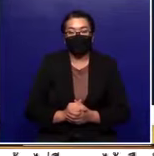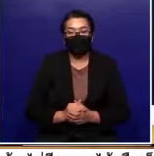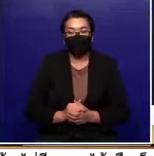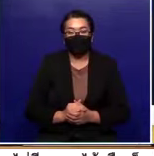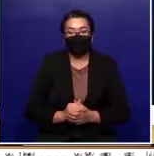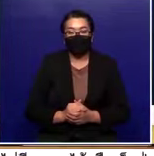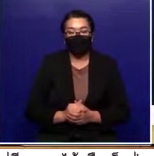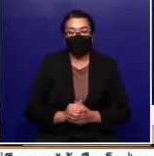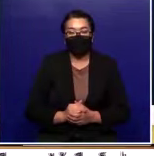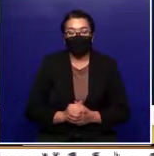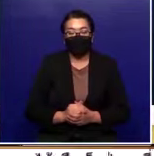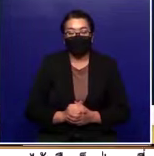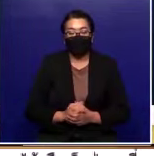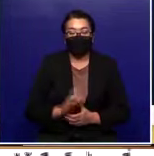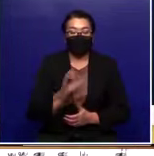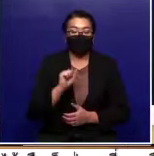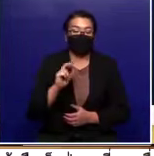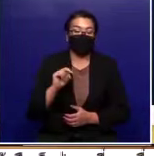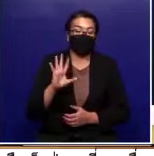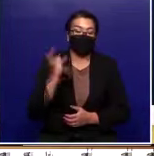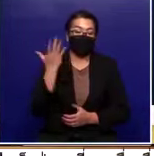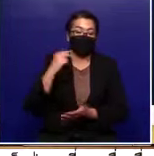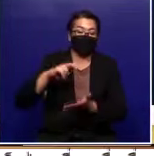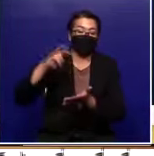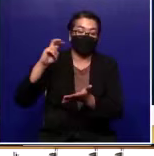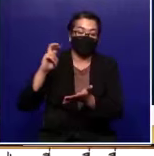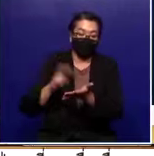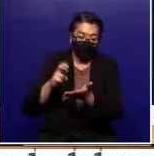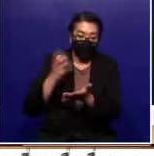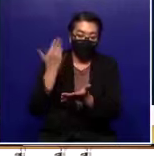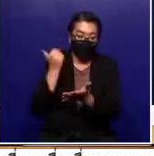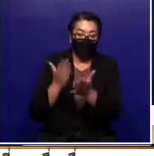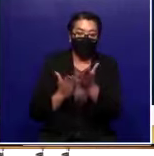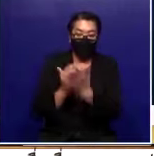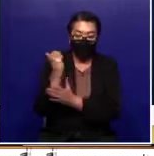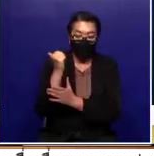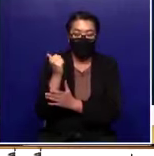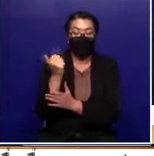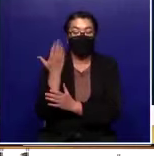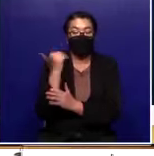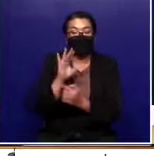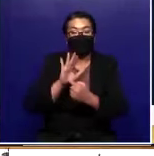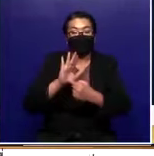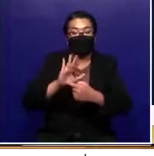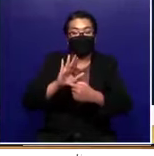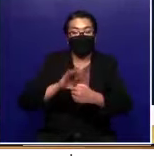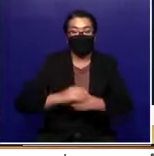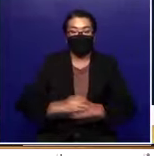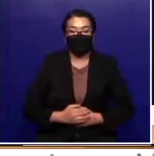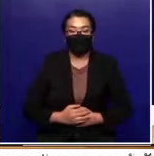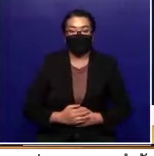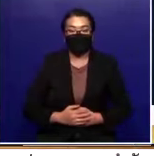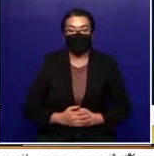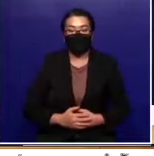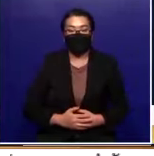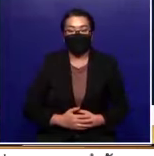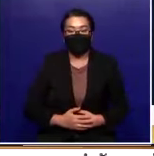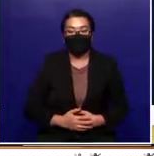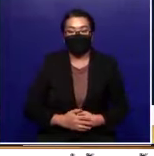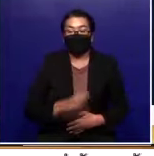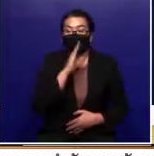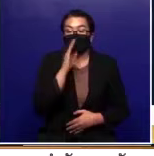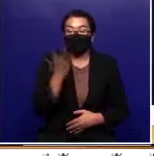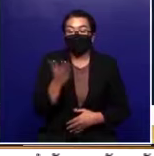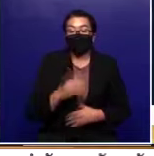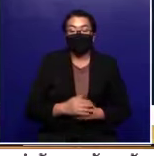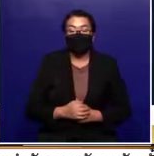สนช.อนุมัติไปเมื่อปี61 62เดี๋ยวผมบอกต่อนะครับว่ามันคืออะไรผมยกตัวอย่างครับท่านประธานครับถ้าเป็นรัฐบาลเลือกตั้งปกติไม่ก